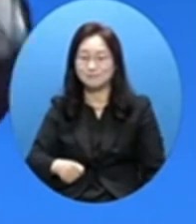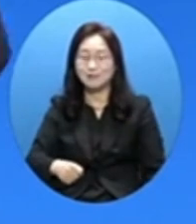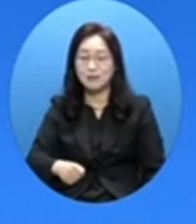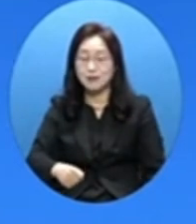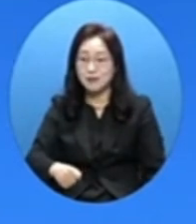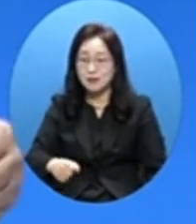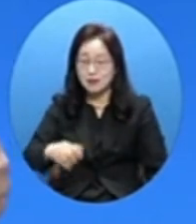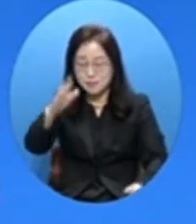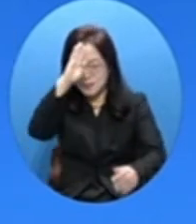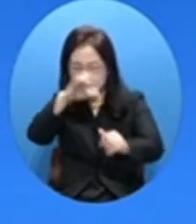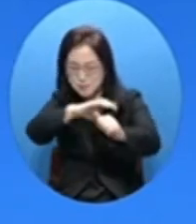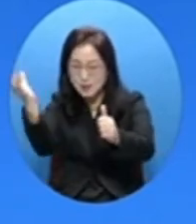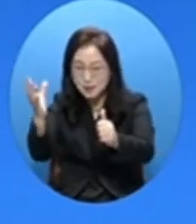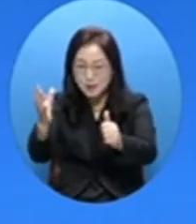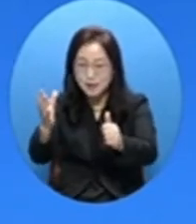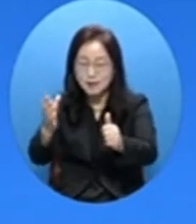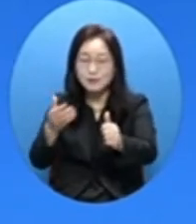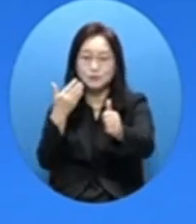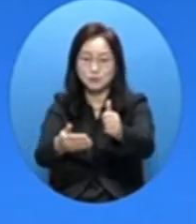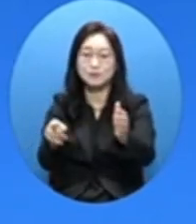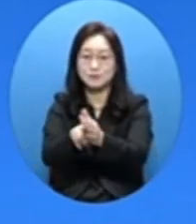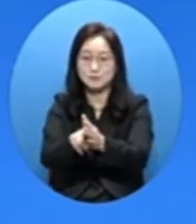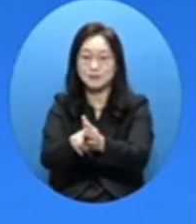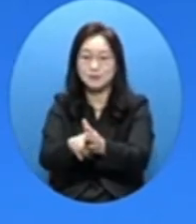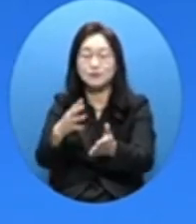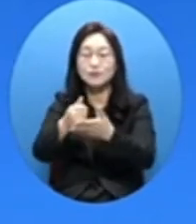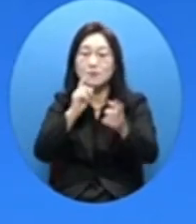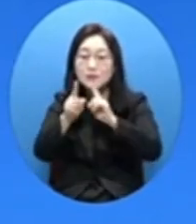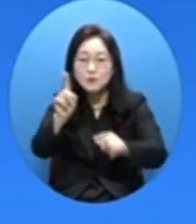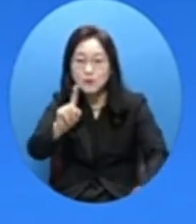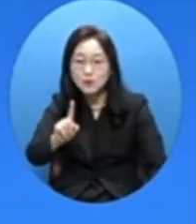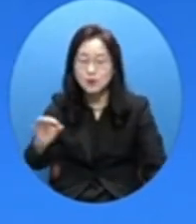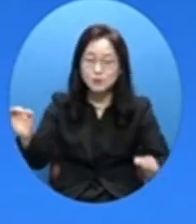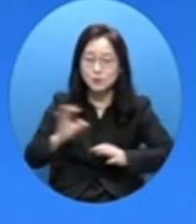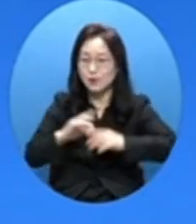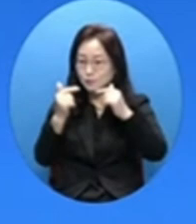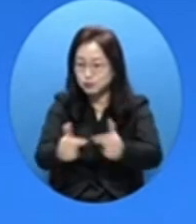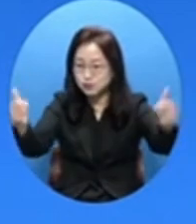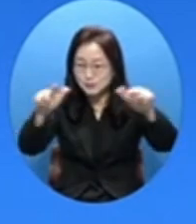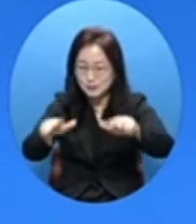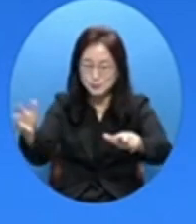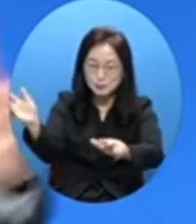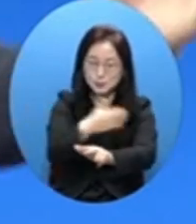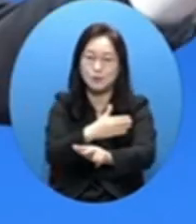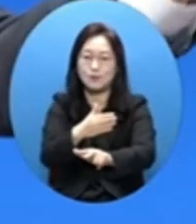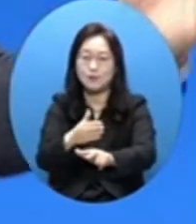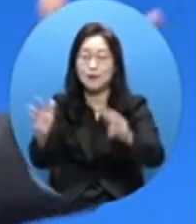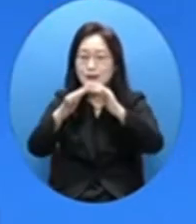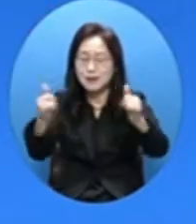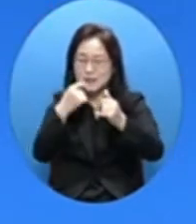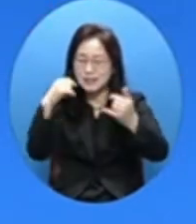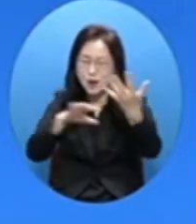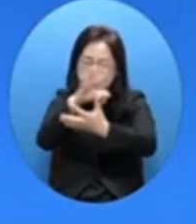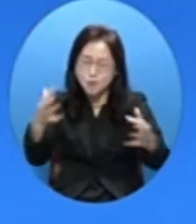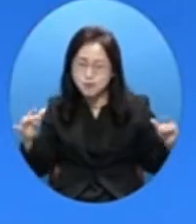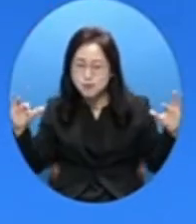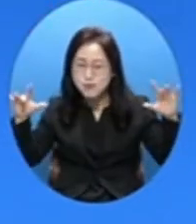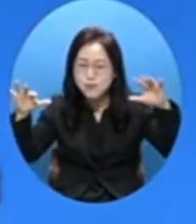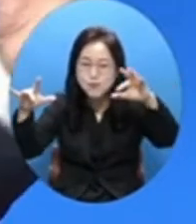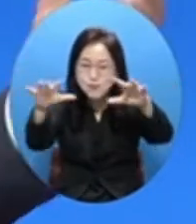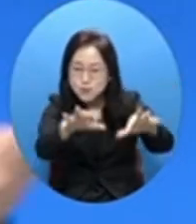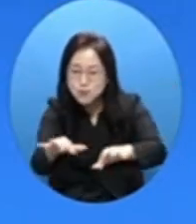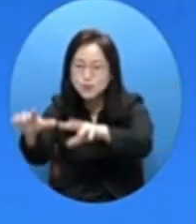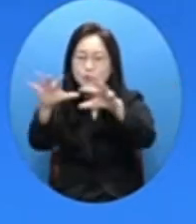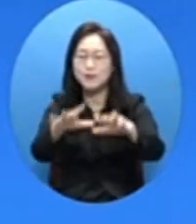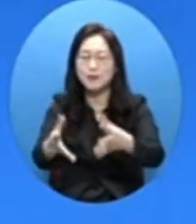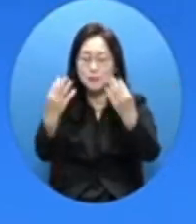집에서 노래함을 받게 될 것입니다. 주님 말씀하셨습니다. 놀라운 부흥이 이제부터 일어날 것이다. 사람들이 구름대처럼 몰려올 것이다.